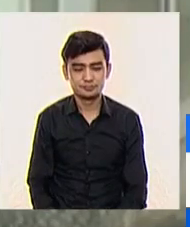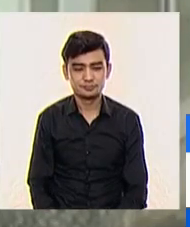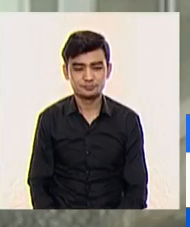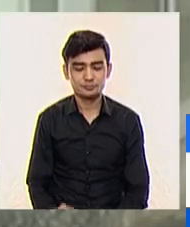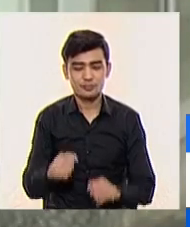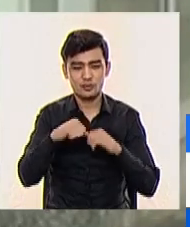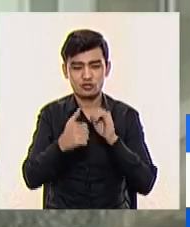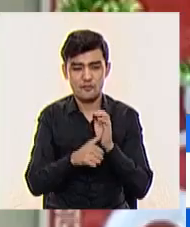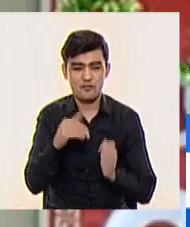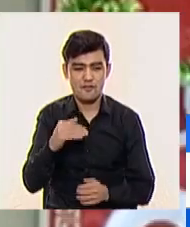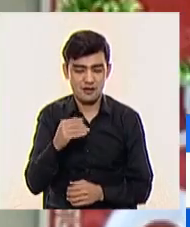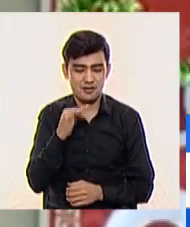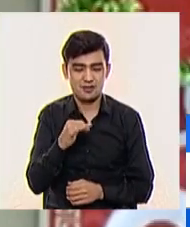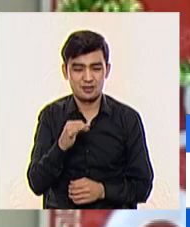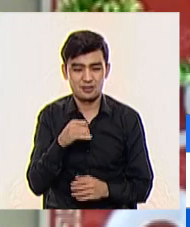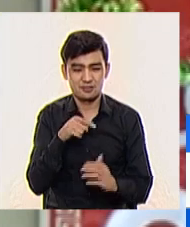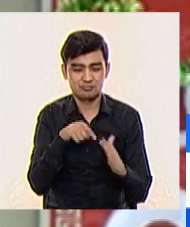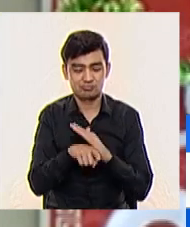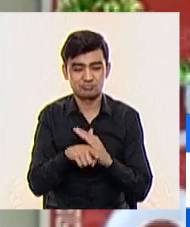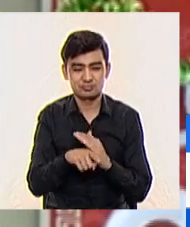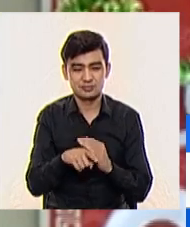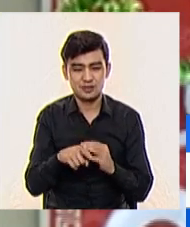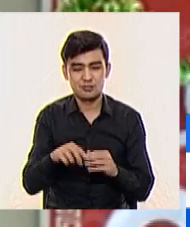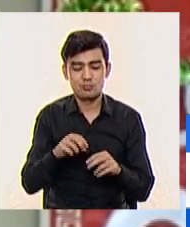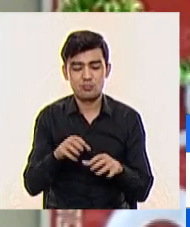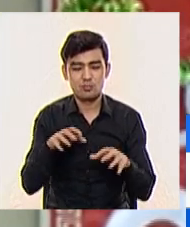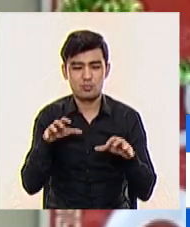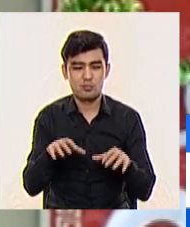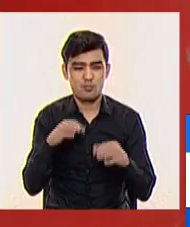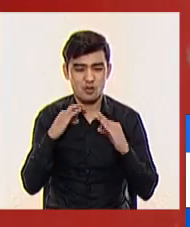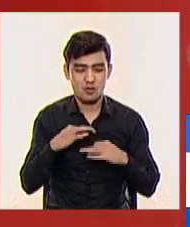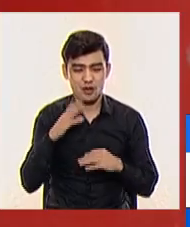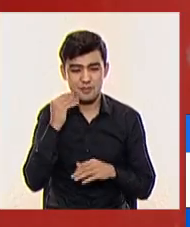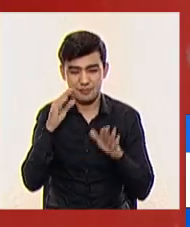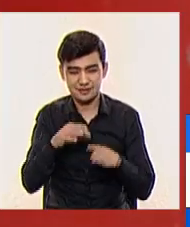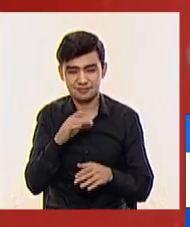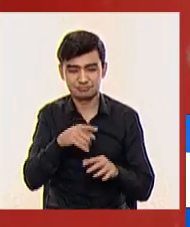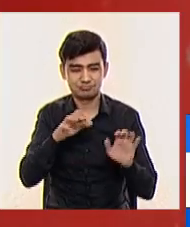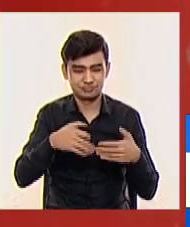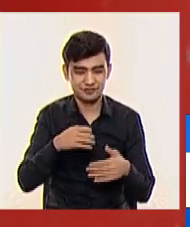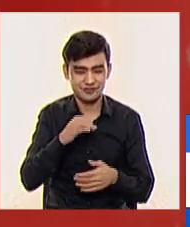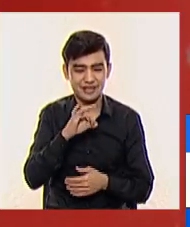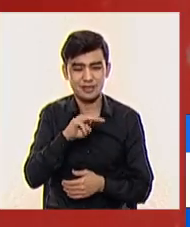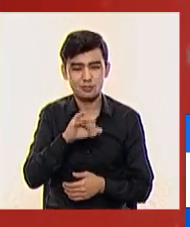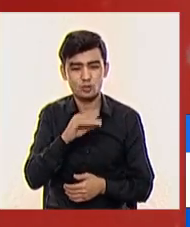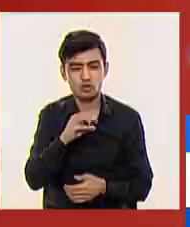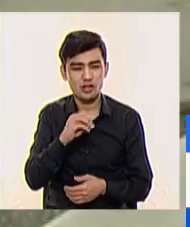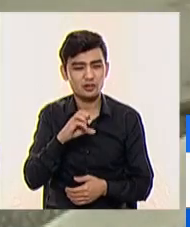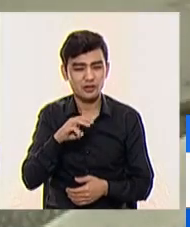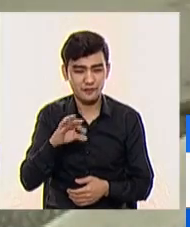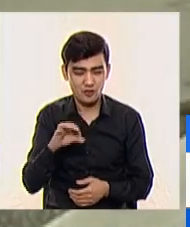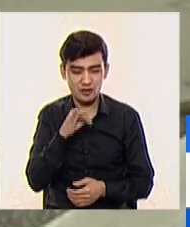16 февраля ходатайство прокуратура алматы о конфискации имущества удовлетворено ходатайство